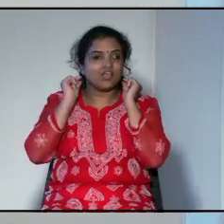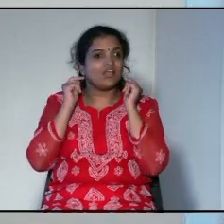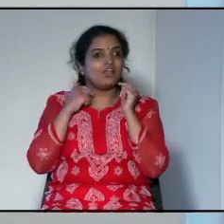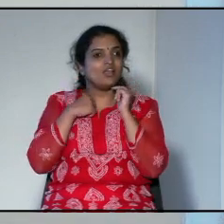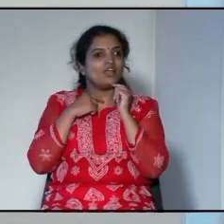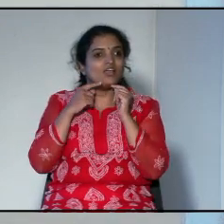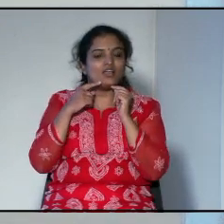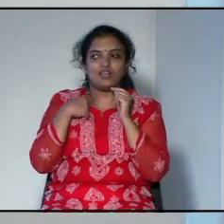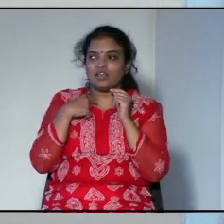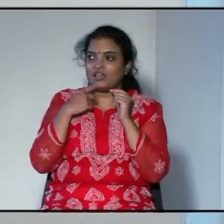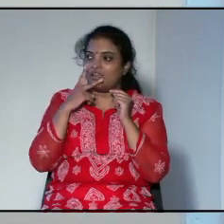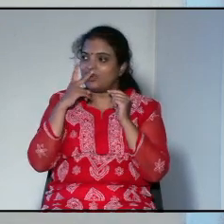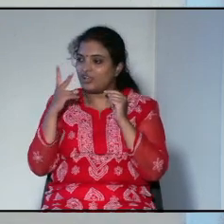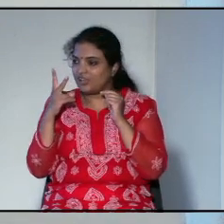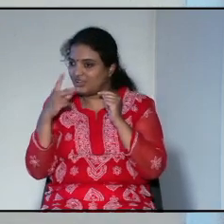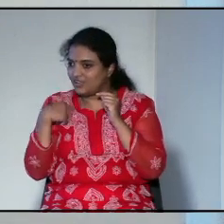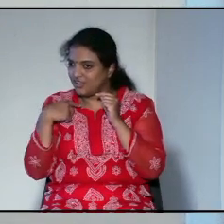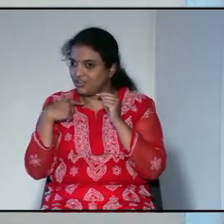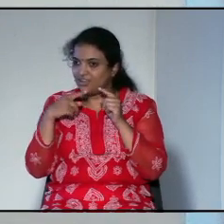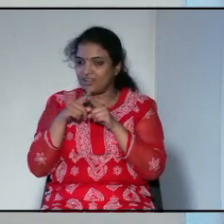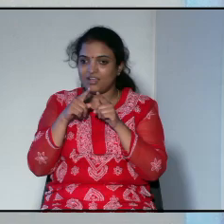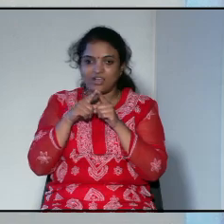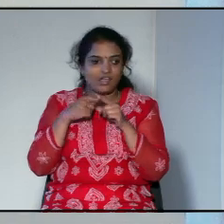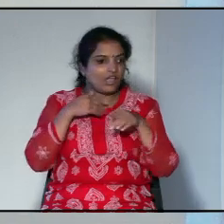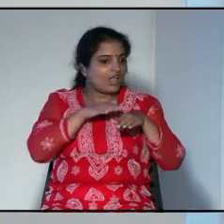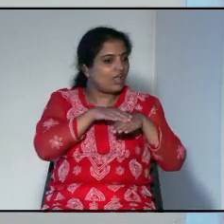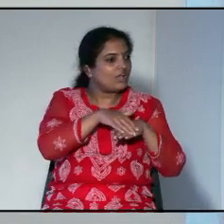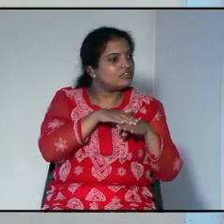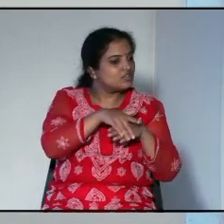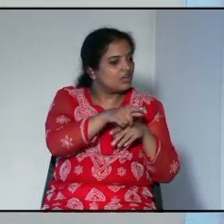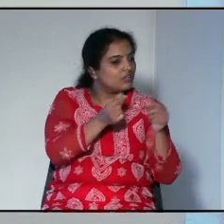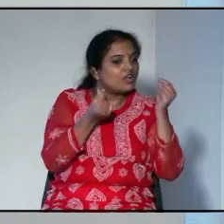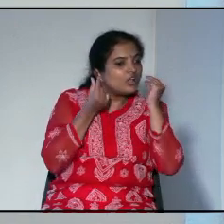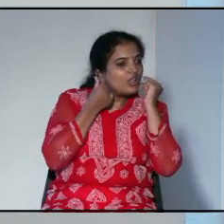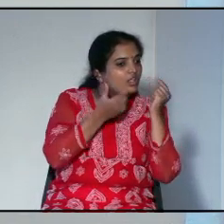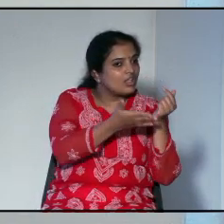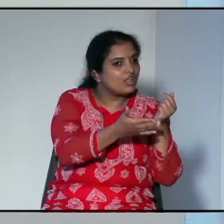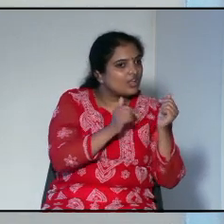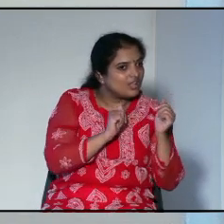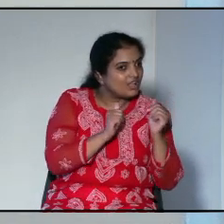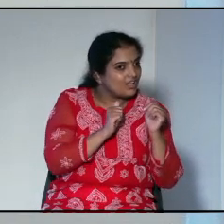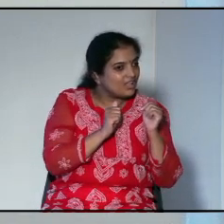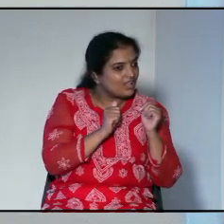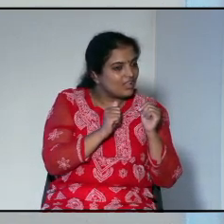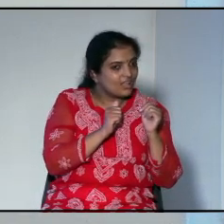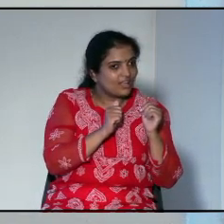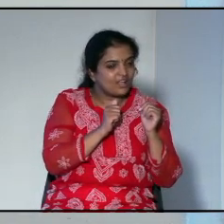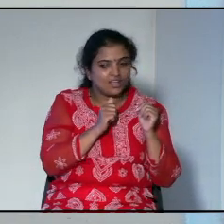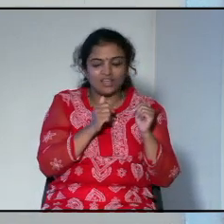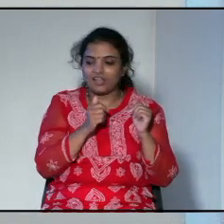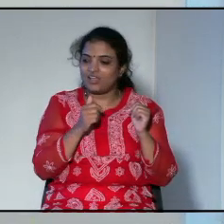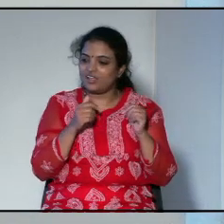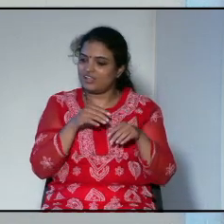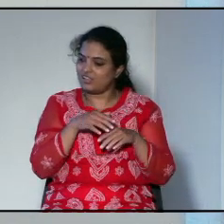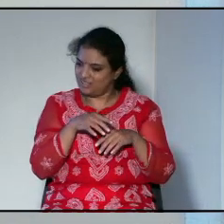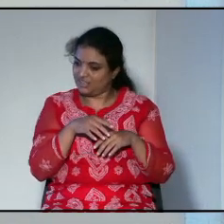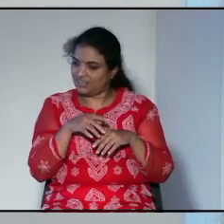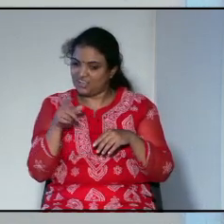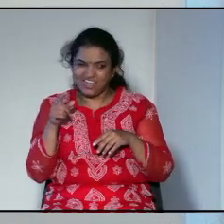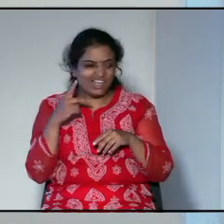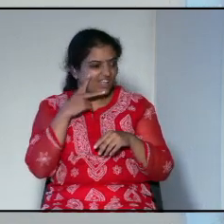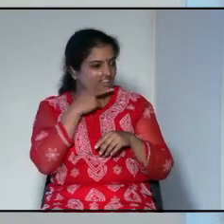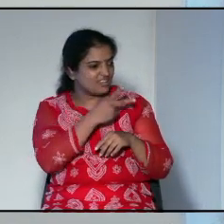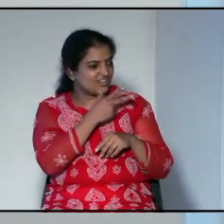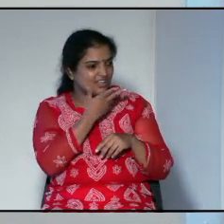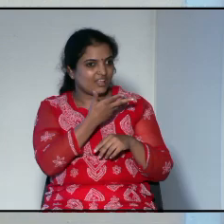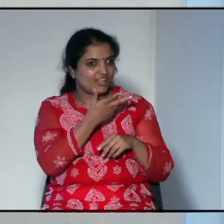looking at the earrings on her maid's ears, and she's saying, "Tum uska kaan ka dekh raha hai?" I said, "हाँ दीदी." She's saying,